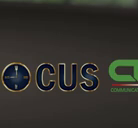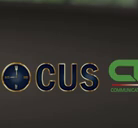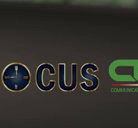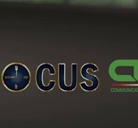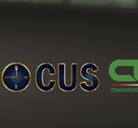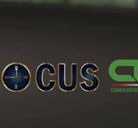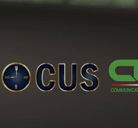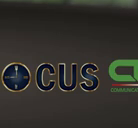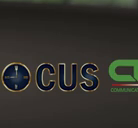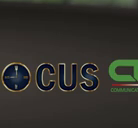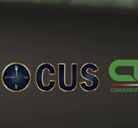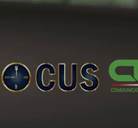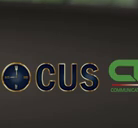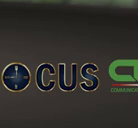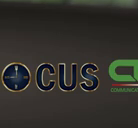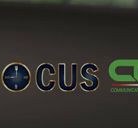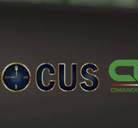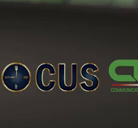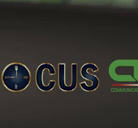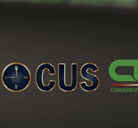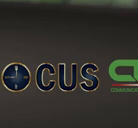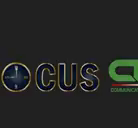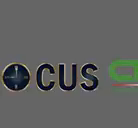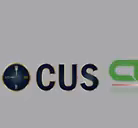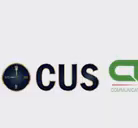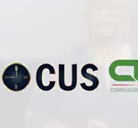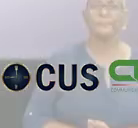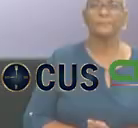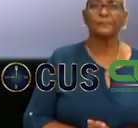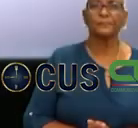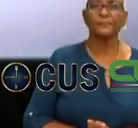als land. Kijk mee naar het volgende verslag.